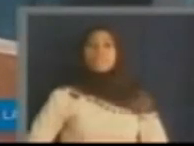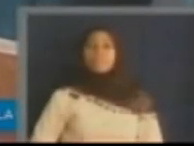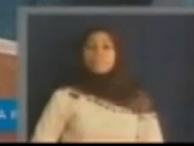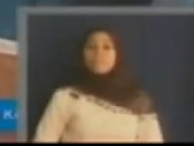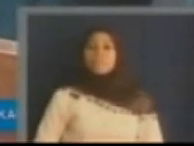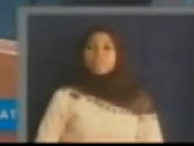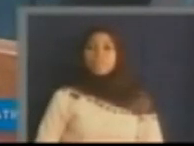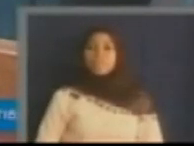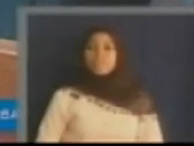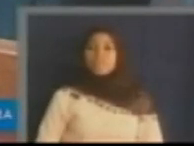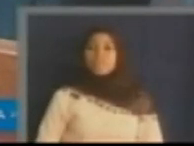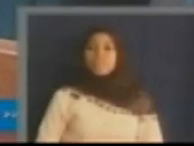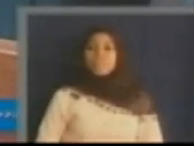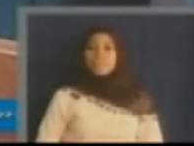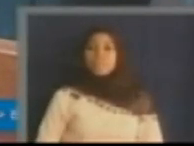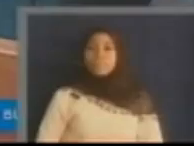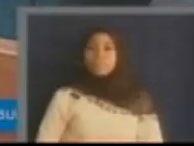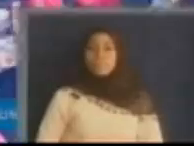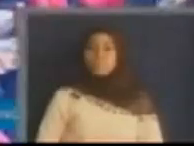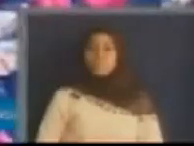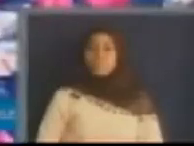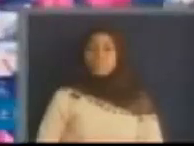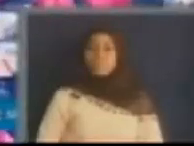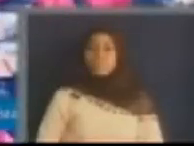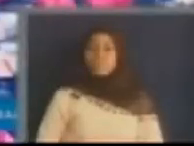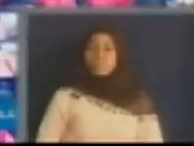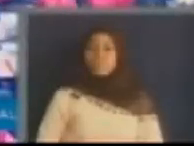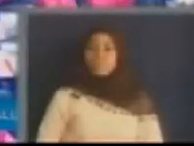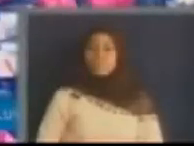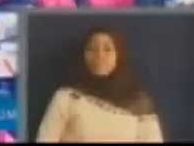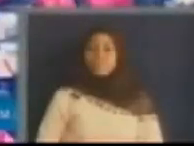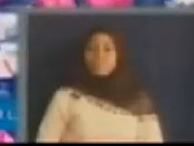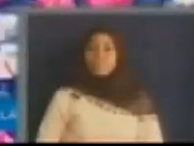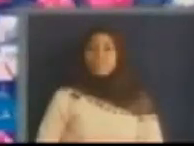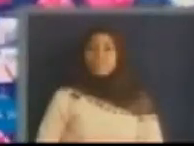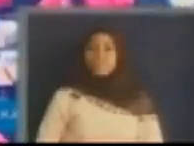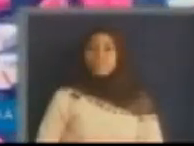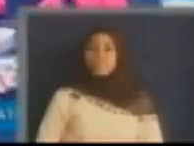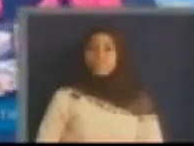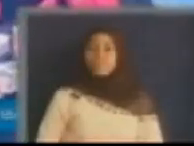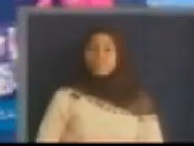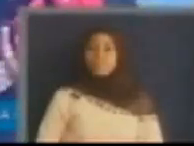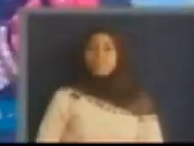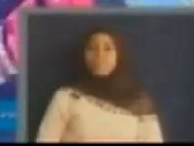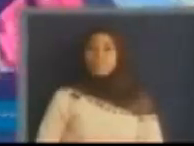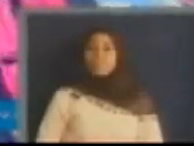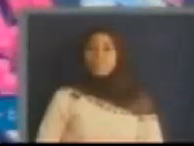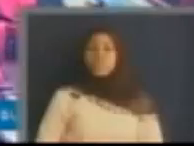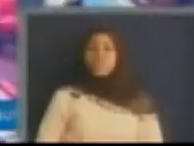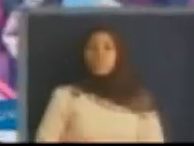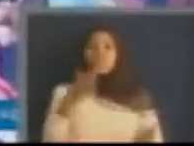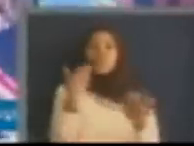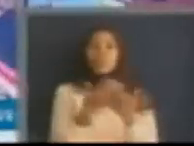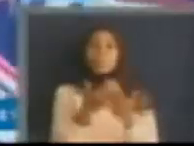Ameshatoa. Mwenyekiti, kuna pendekezo jipya ambalo liko alikutolewa kwenye kanuni. Mwenyekiti, naomba nipewe